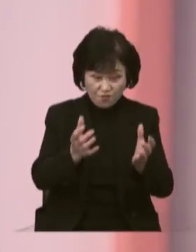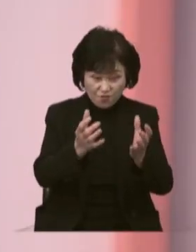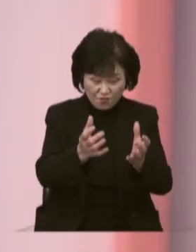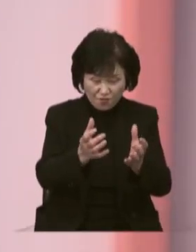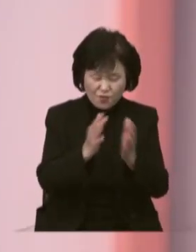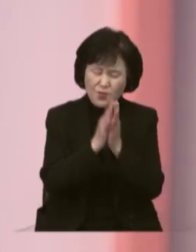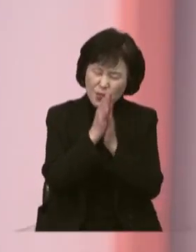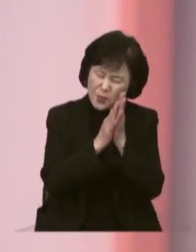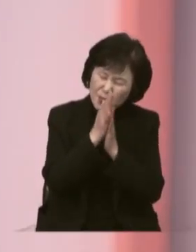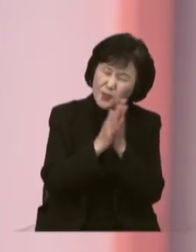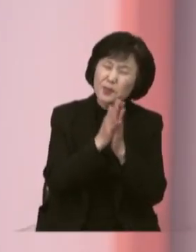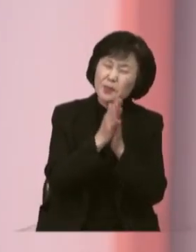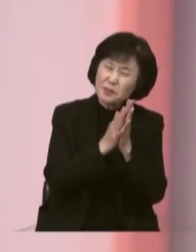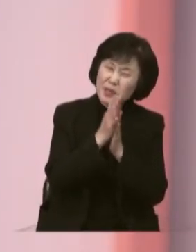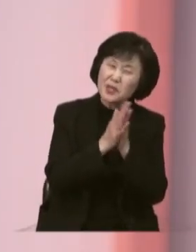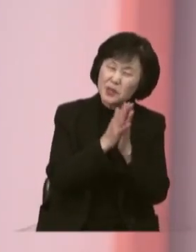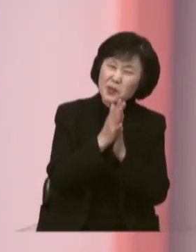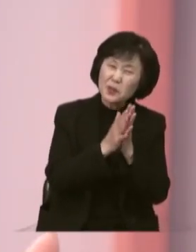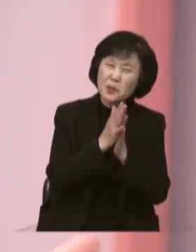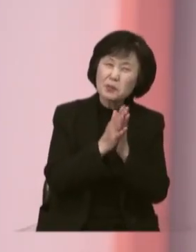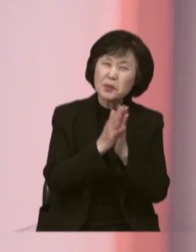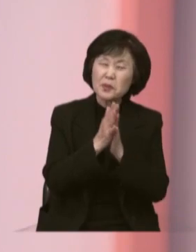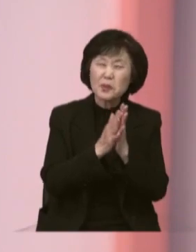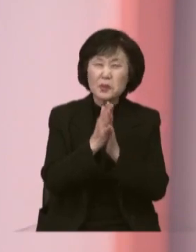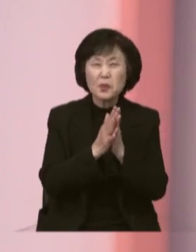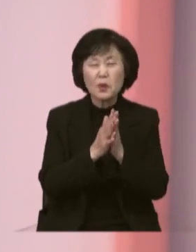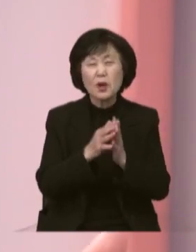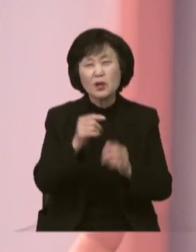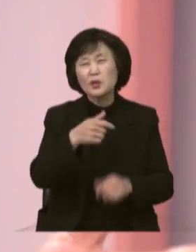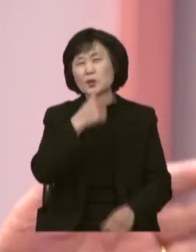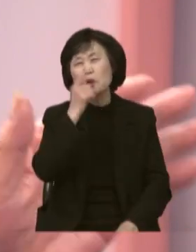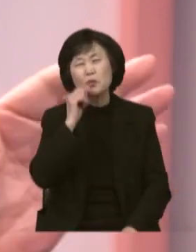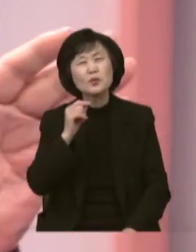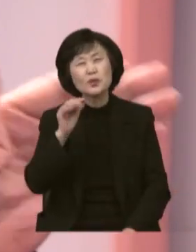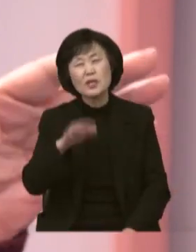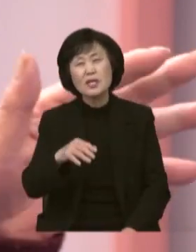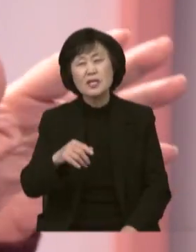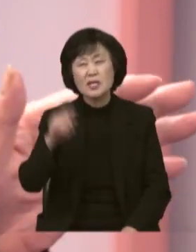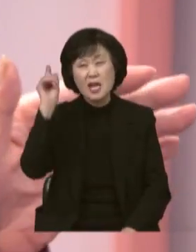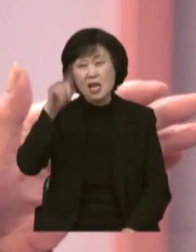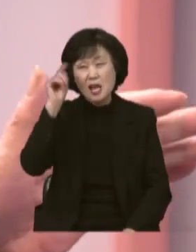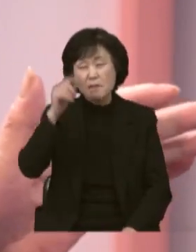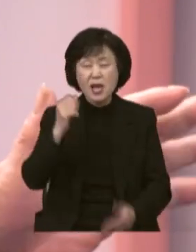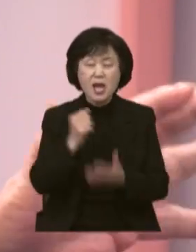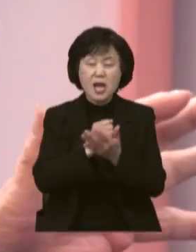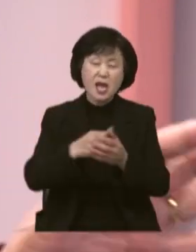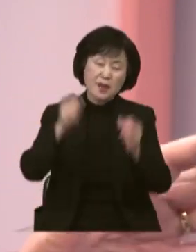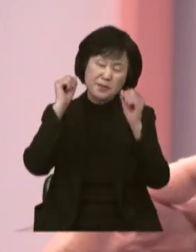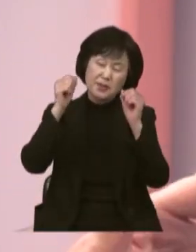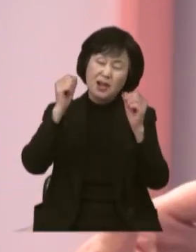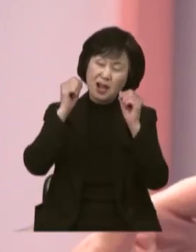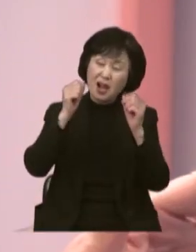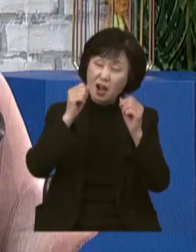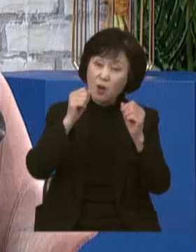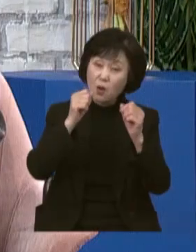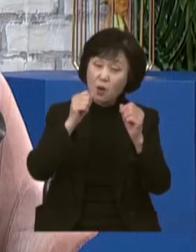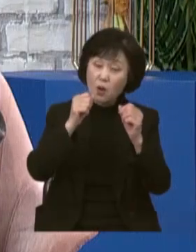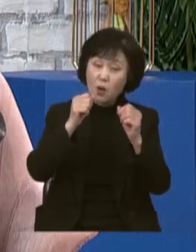예수를 믿어야 돼요. 그러면 우리 엄마도 그동안에 그 싸워온 공덕이